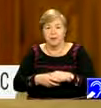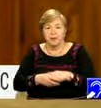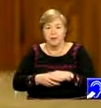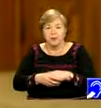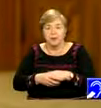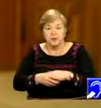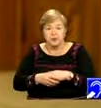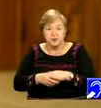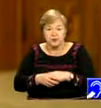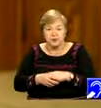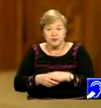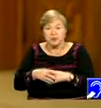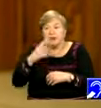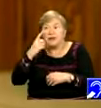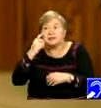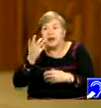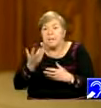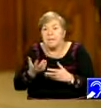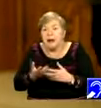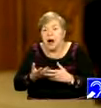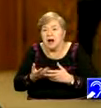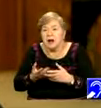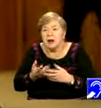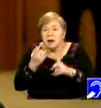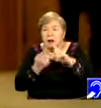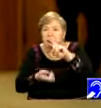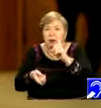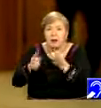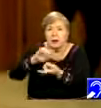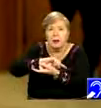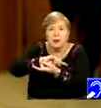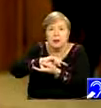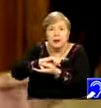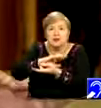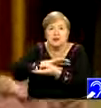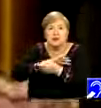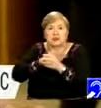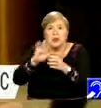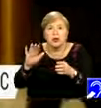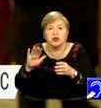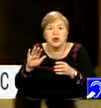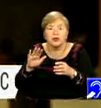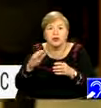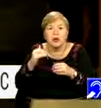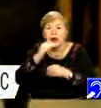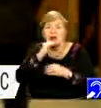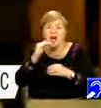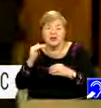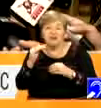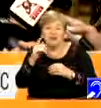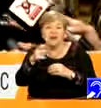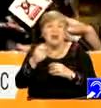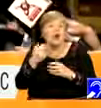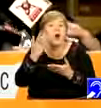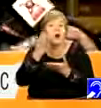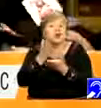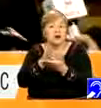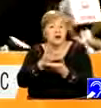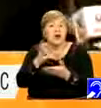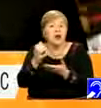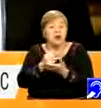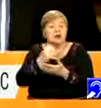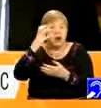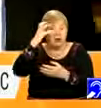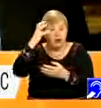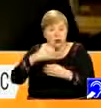Bun găsit tuturor! Se pare că avem o răsturnare de 180 de grade la nivelul deciziei coaliției.